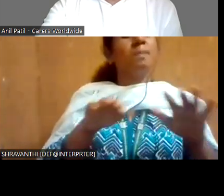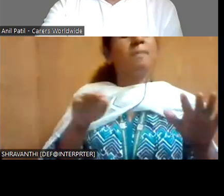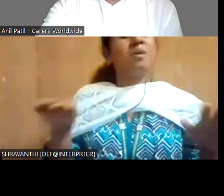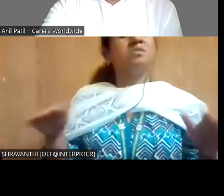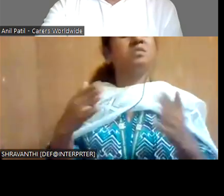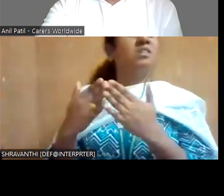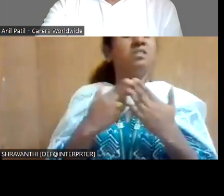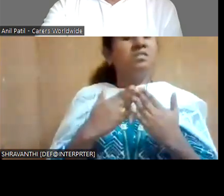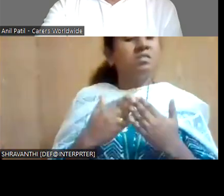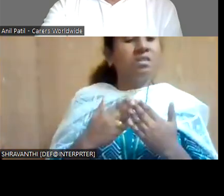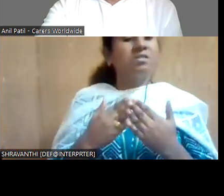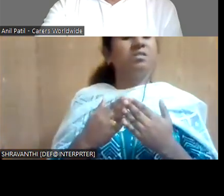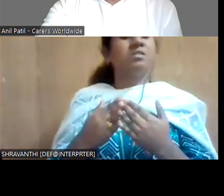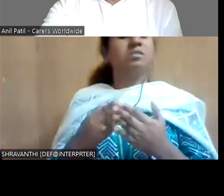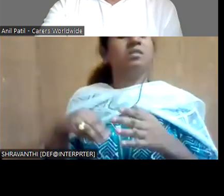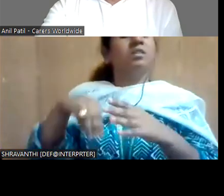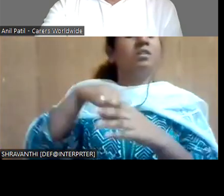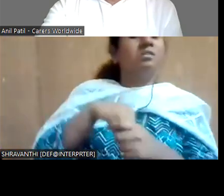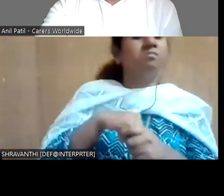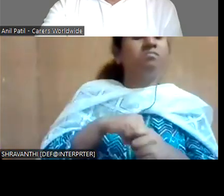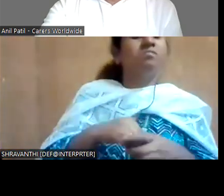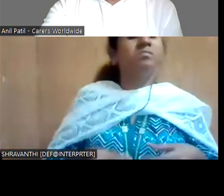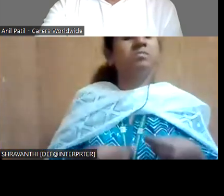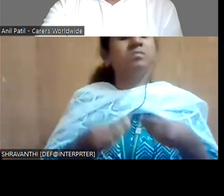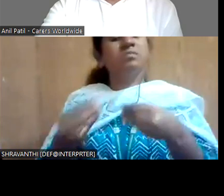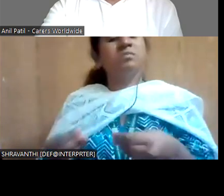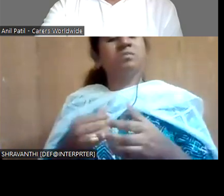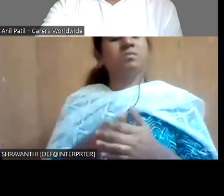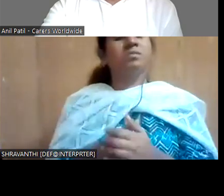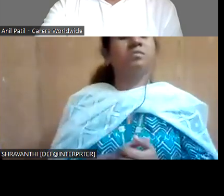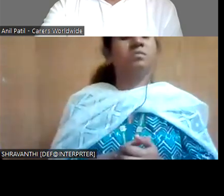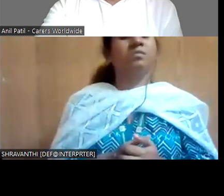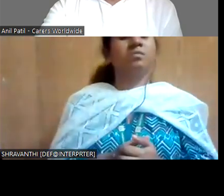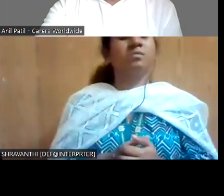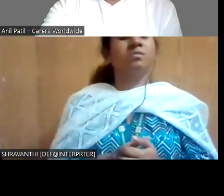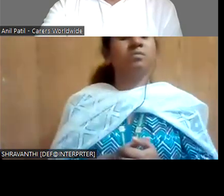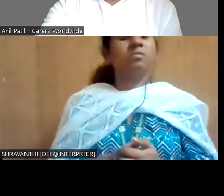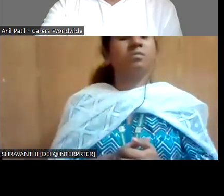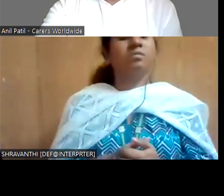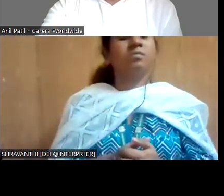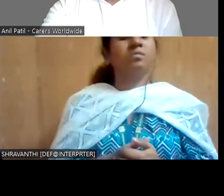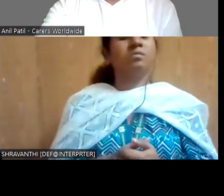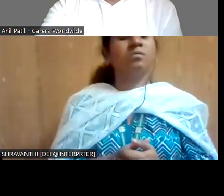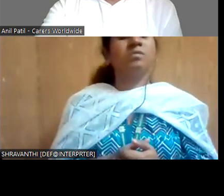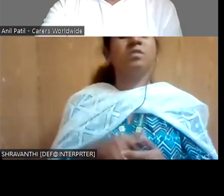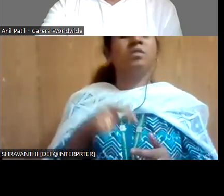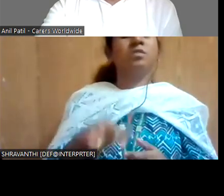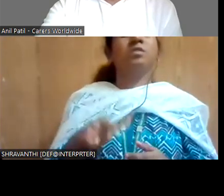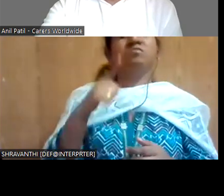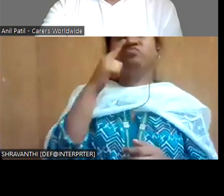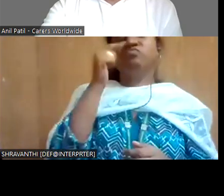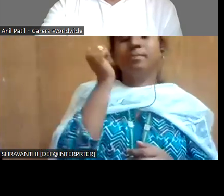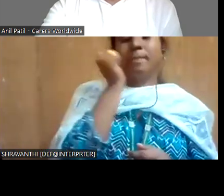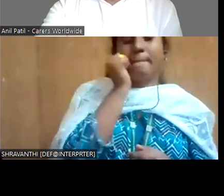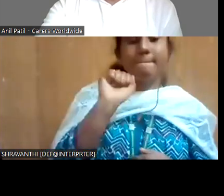के साथ रहेगा वो डिस्कस करना बहुत जरूरी हो जाता है। तो आप एज अ मदर आप फुल टाइम केयर